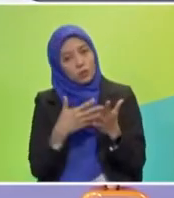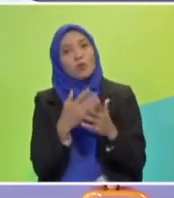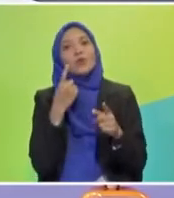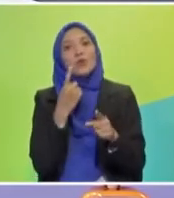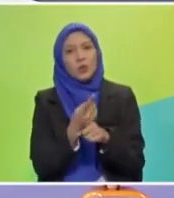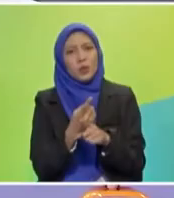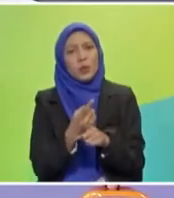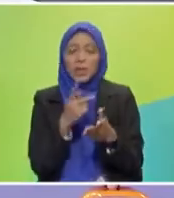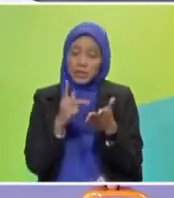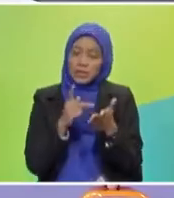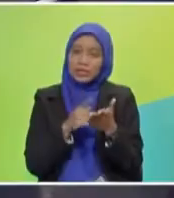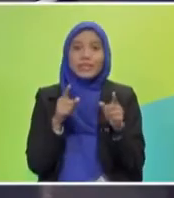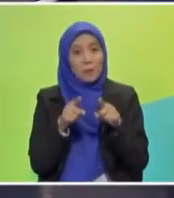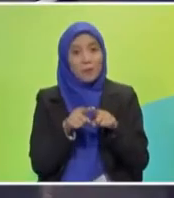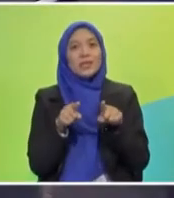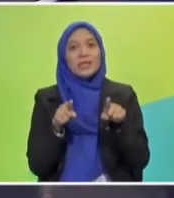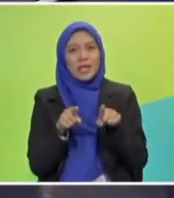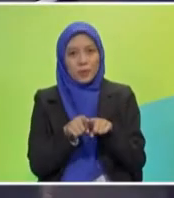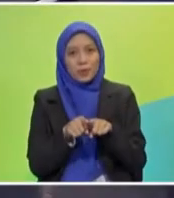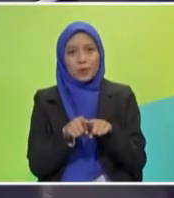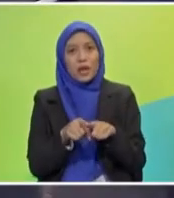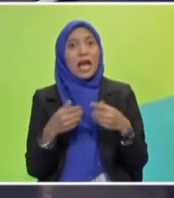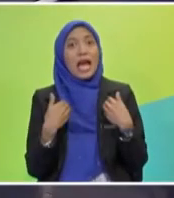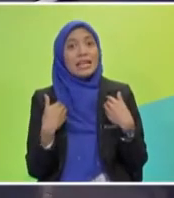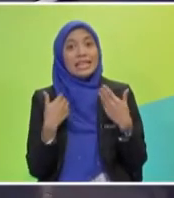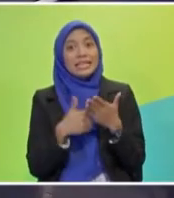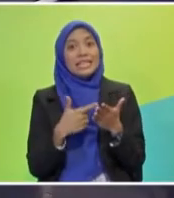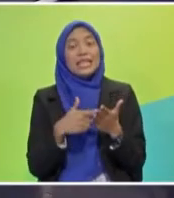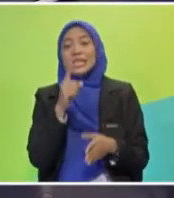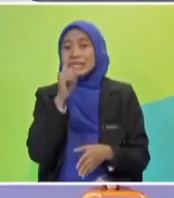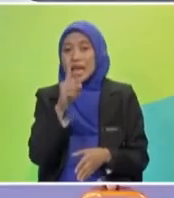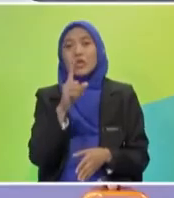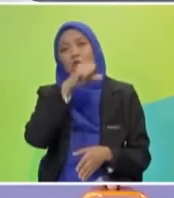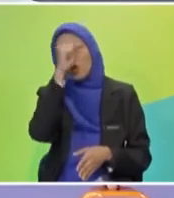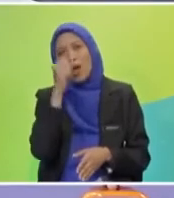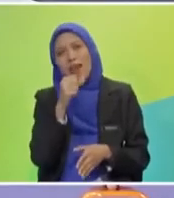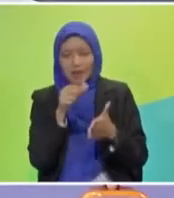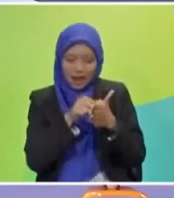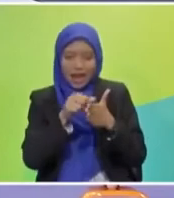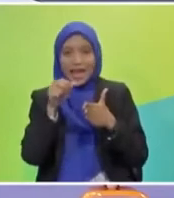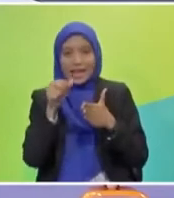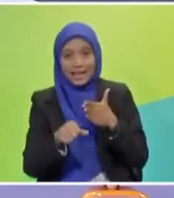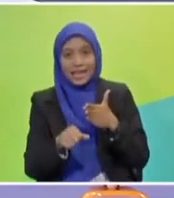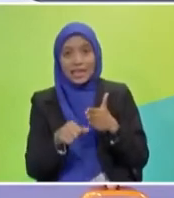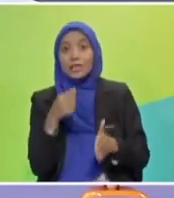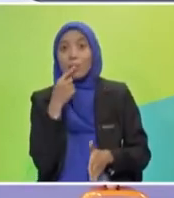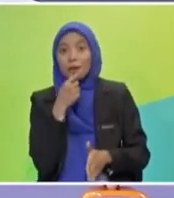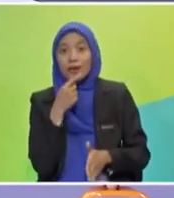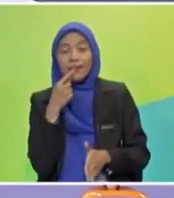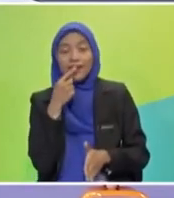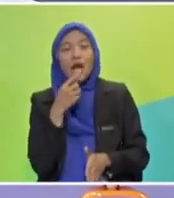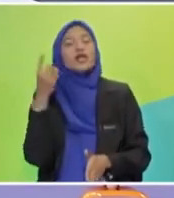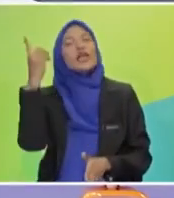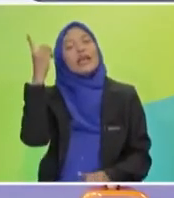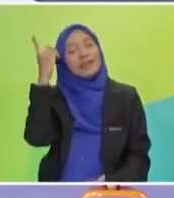bersama-sama dengan rakan-rakan kita. Baik. Kita ada ganjaran. Satu lagi soalan terakhir. Soalan terakhir pastilah milik Dennis.